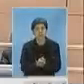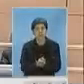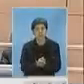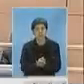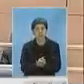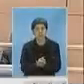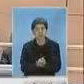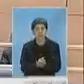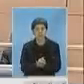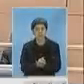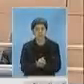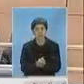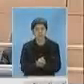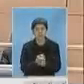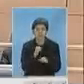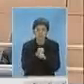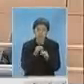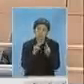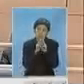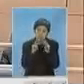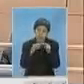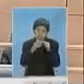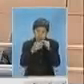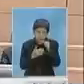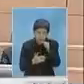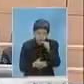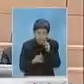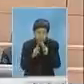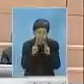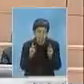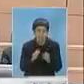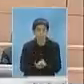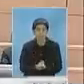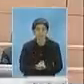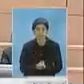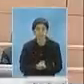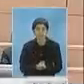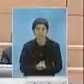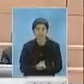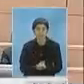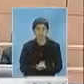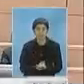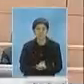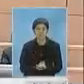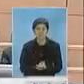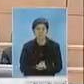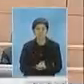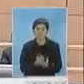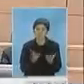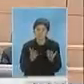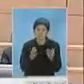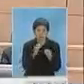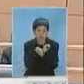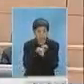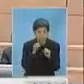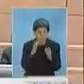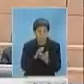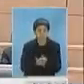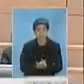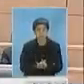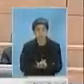กรรมการยาวเป็นหางว่าวราวกรรมการผ้าป่าแต่ไม่มีไ